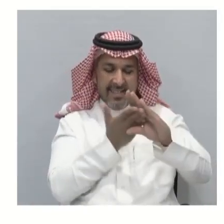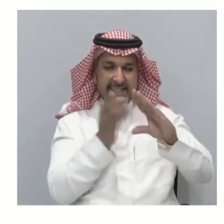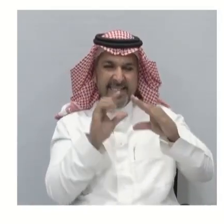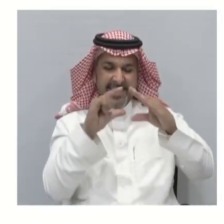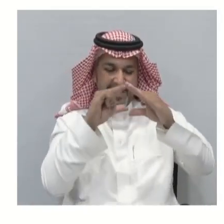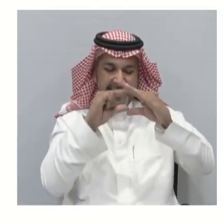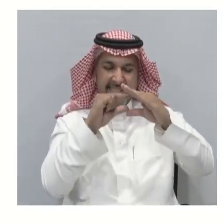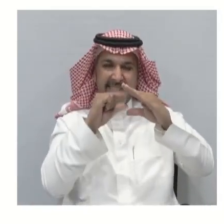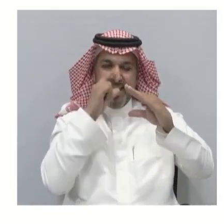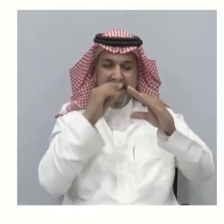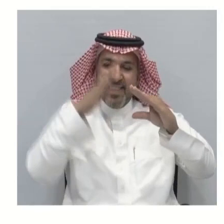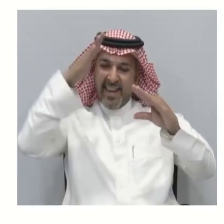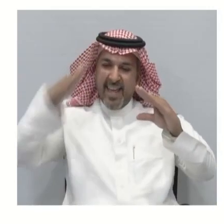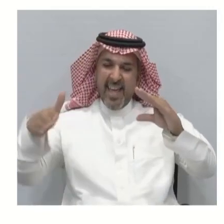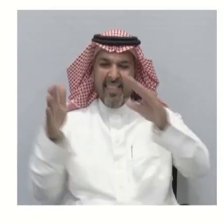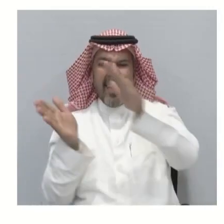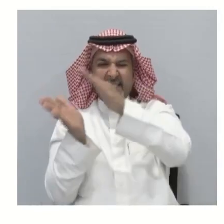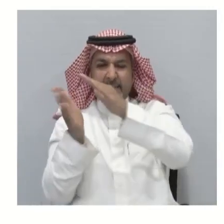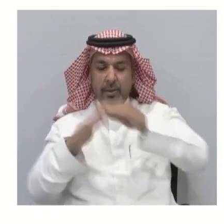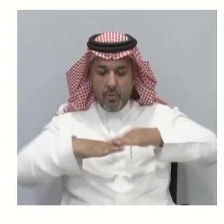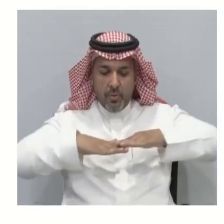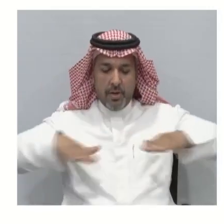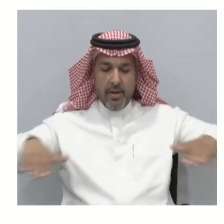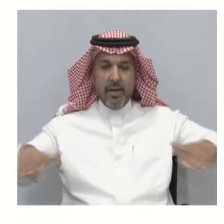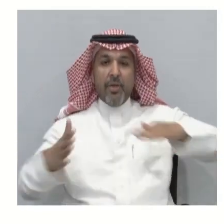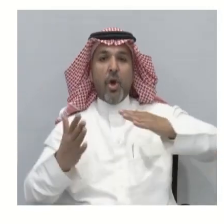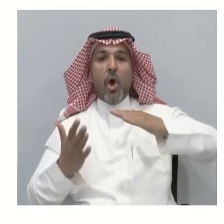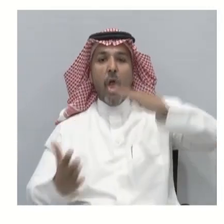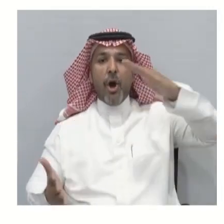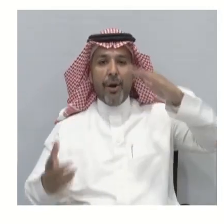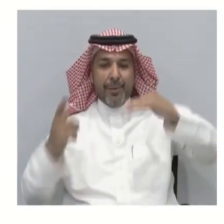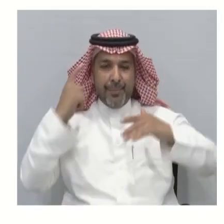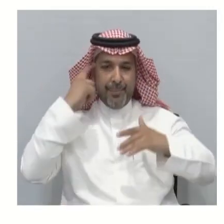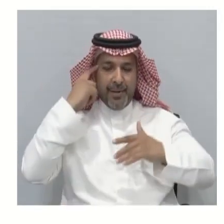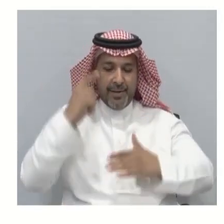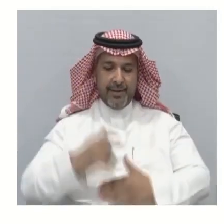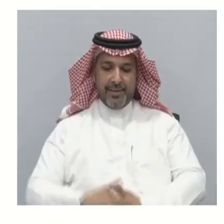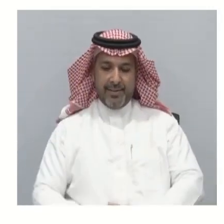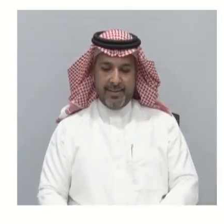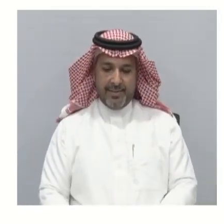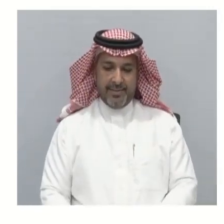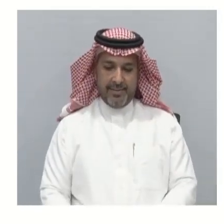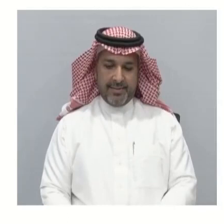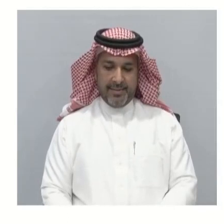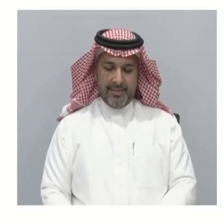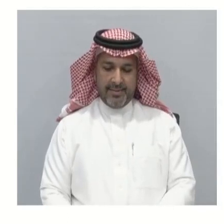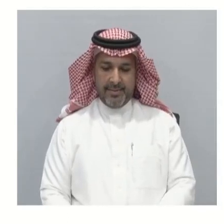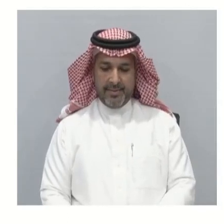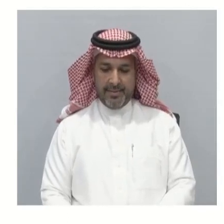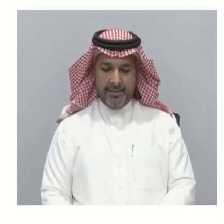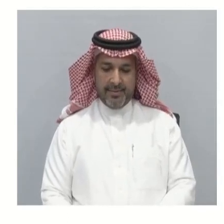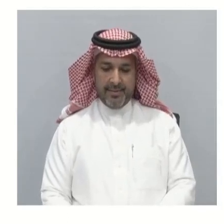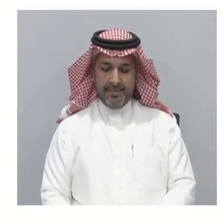هذه الزاويه طول الضلع المقابل للزاويه ب هنا اقصر من طول الضلع المقابل